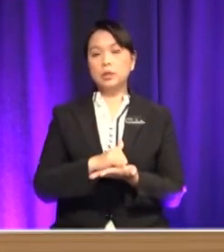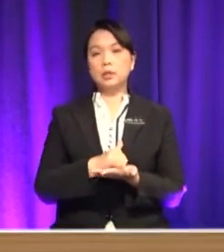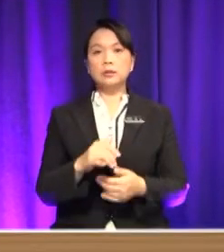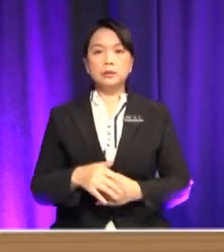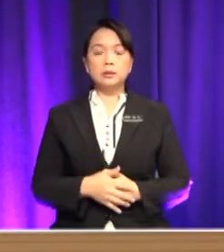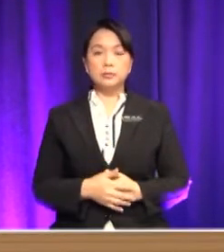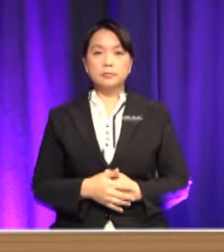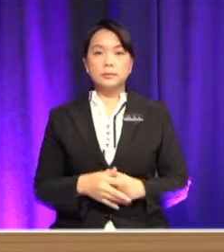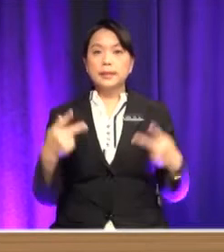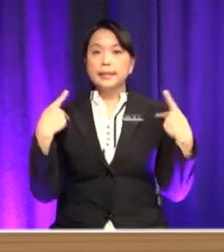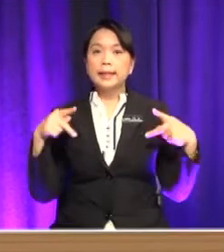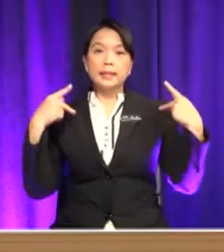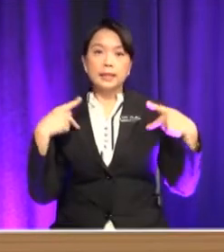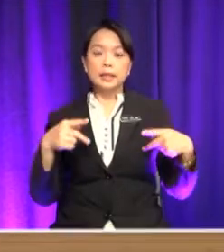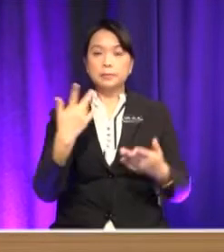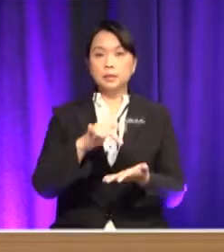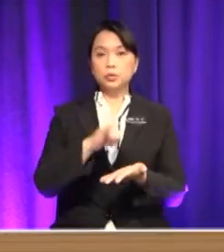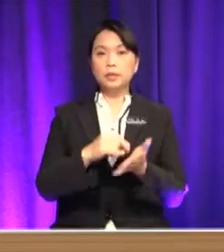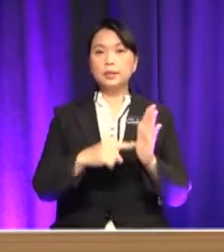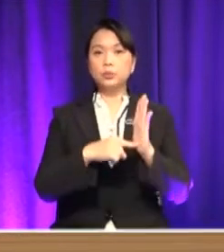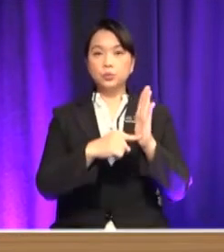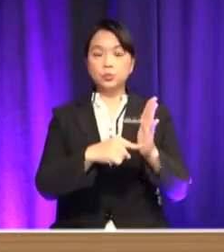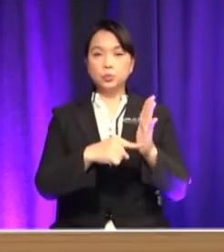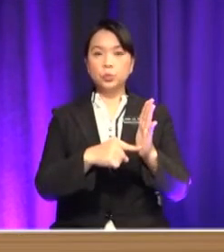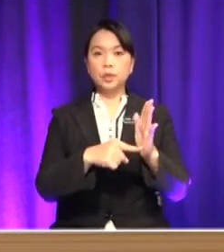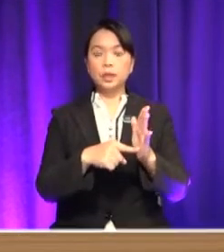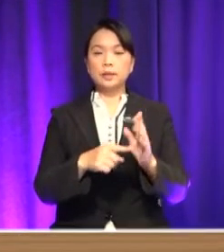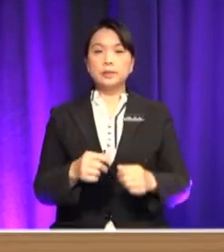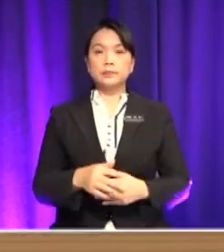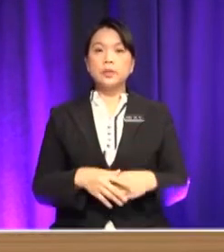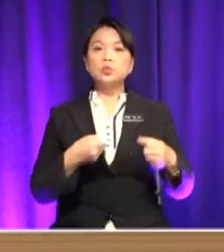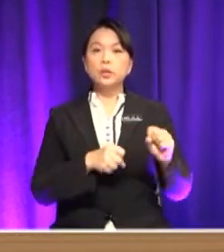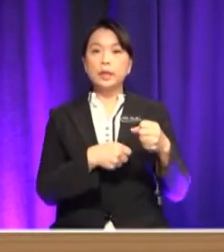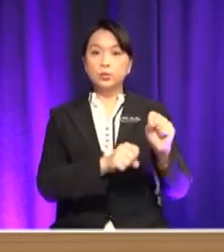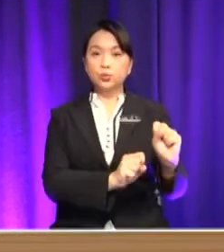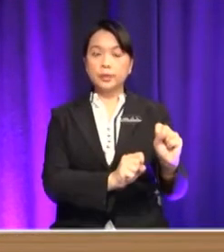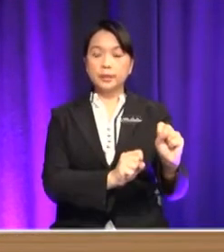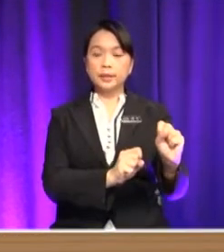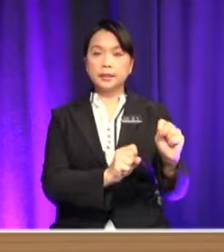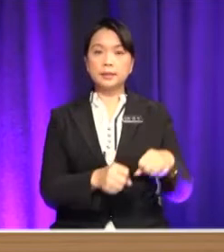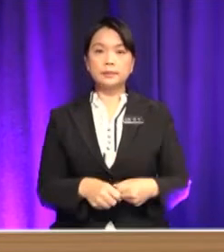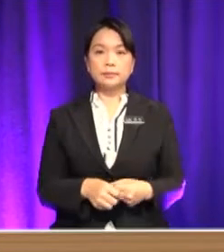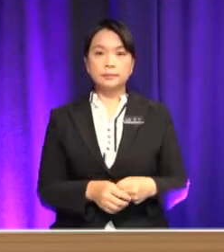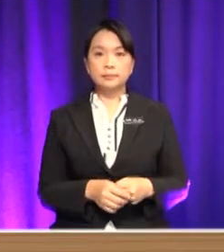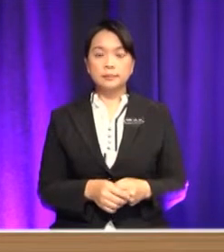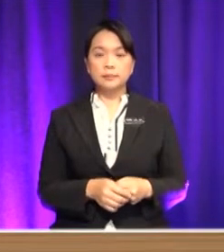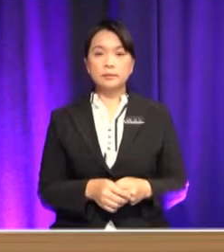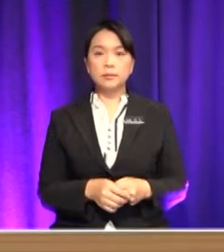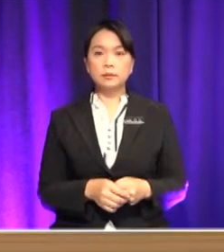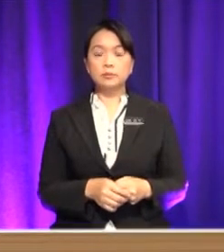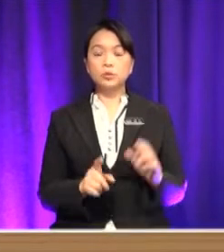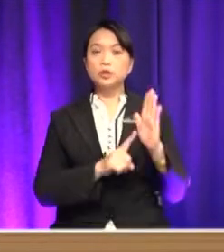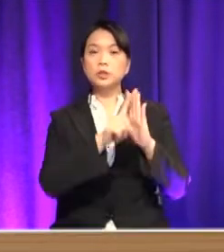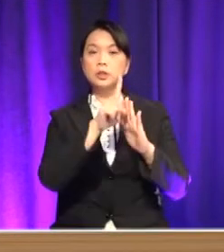ada juga ditunjukkan saliran-saliran air seperti sungai, dia punya aras tanah. Contohnya kalau kawasan